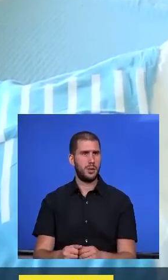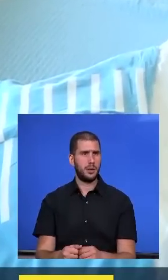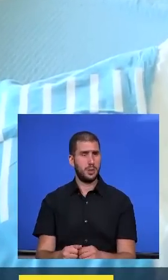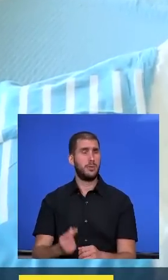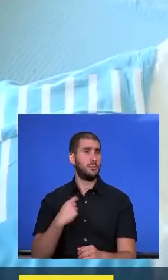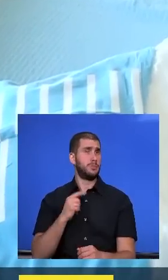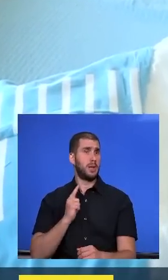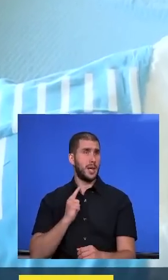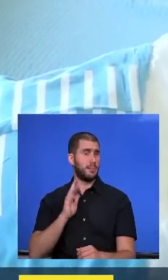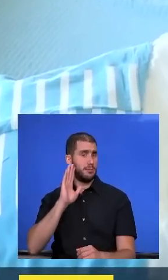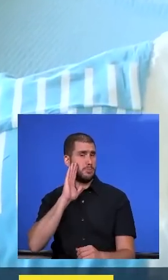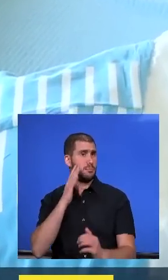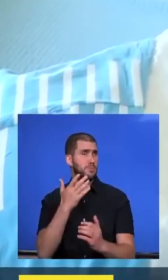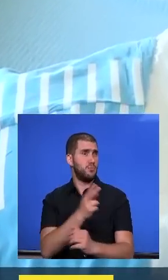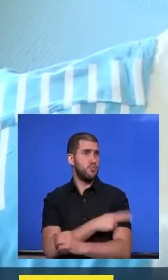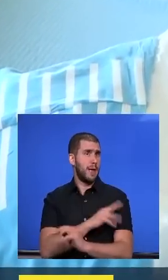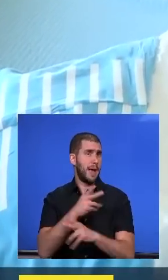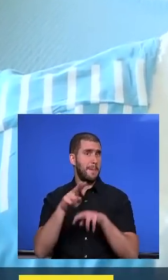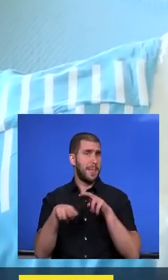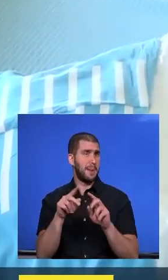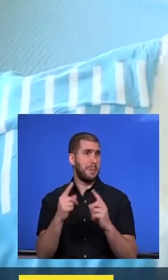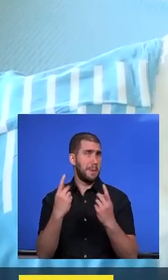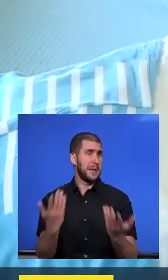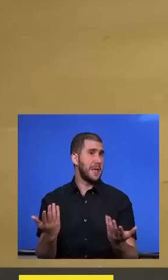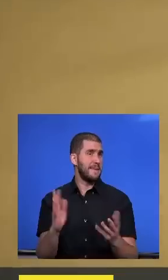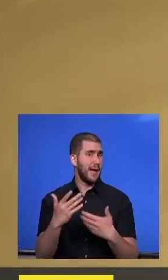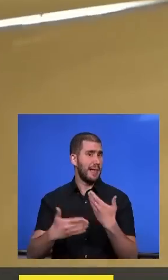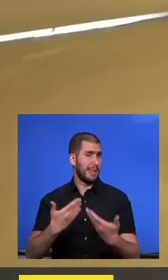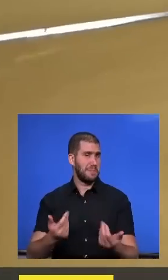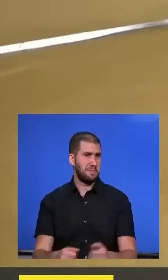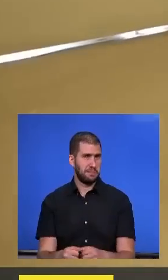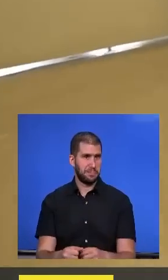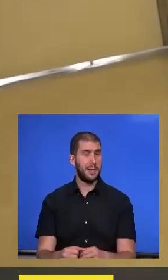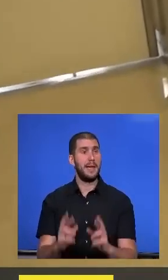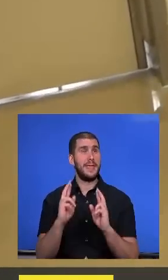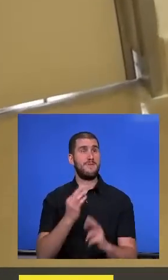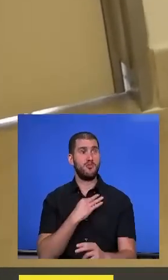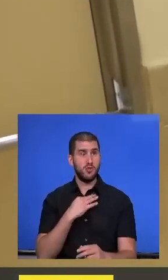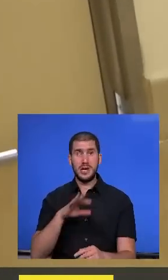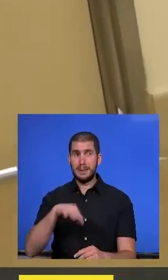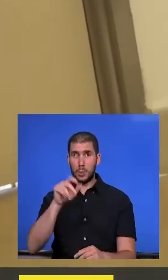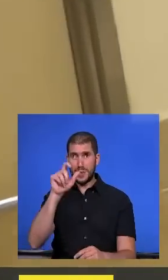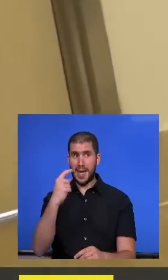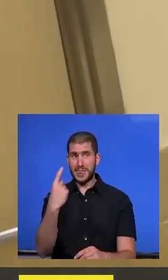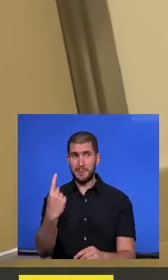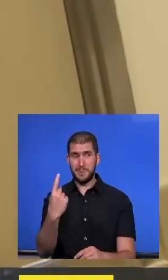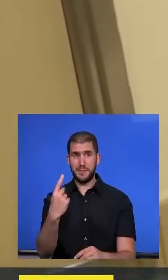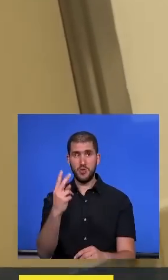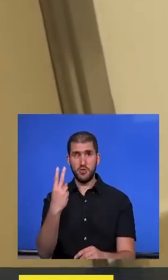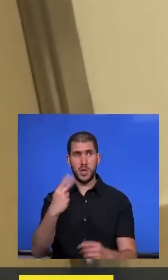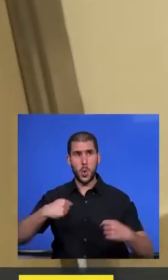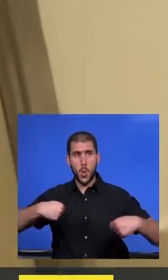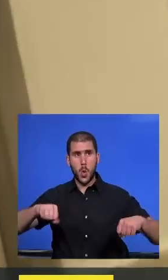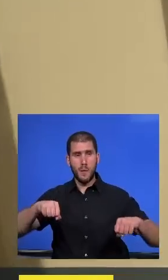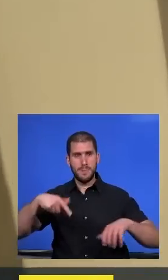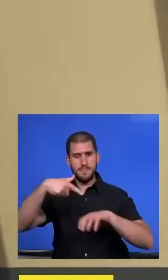ואנחנו מחכים לשמוע מהמשטרה כיצד היא מטפלת בזה ואיך זה מתקדם. התקווה שלי שימצאו את הבן אדם הזה,